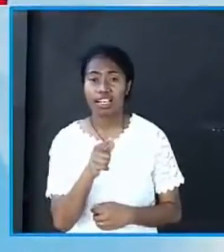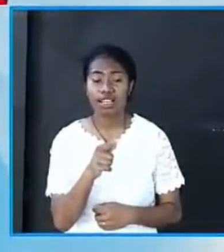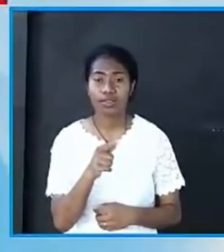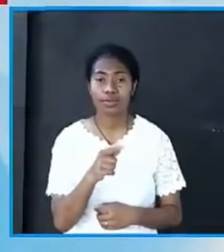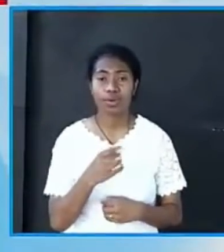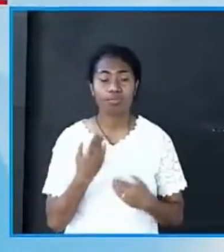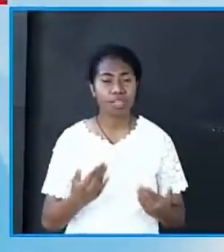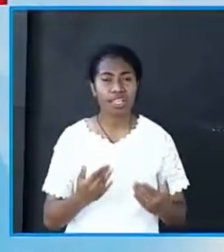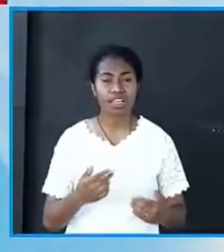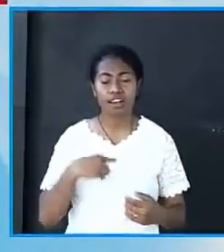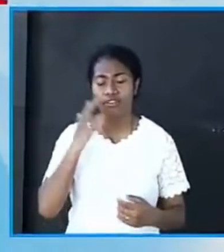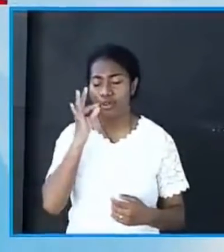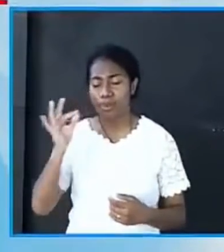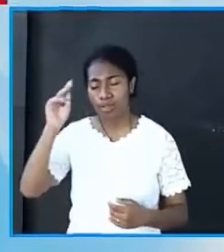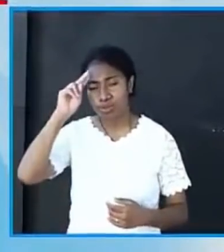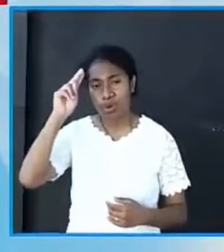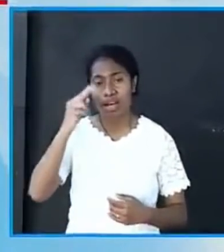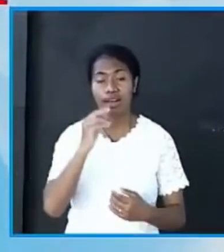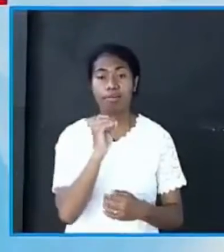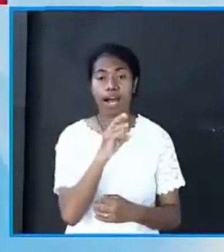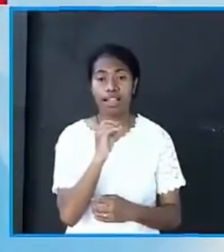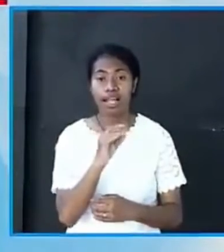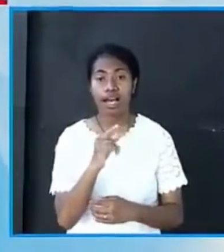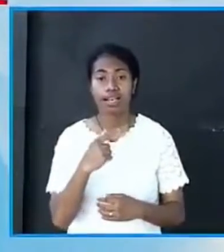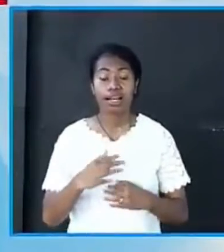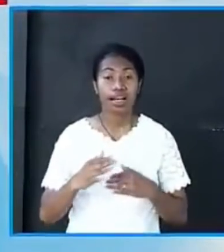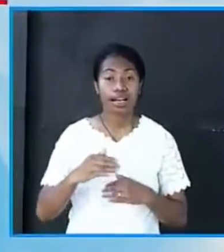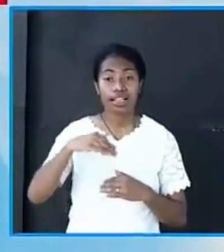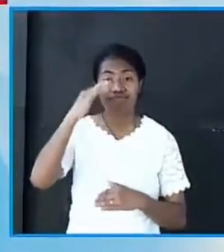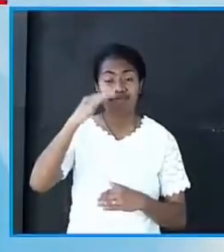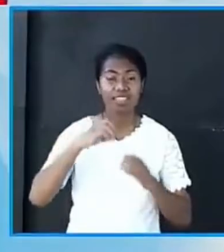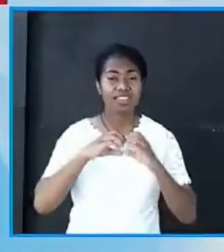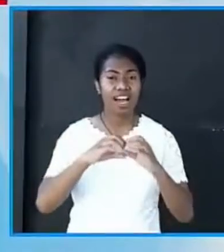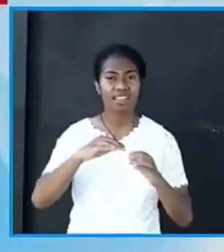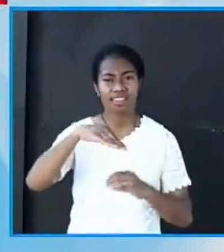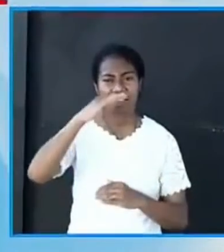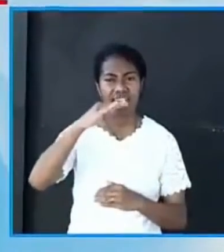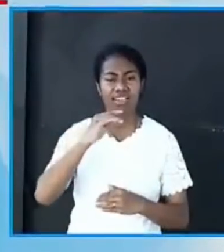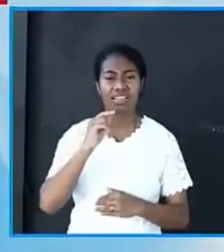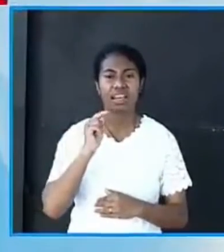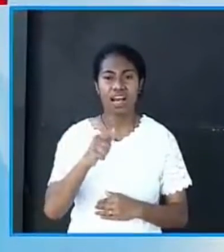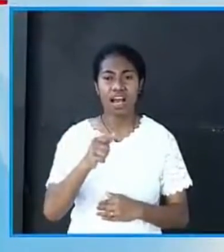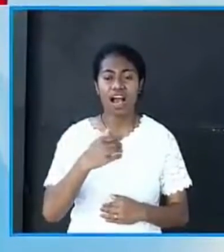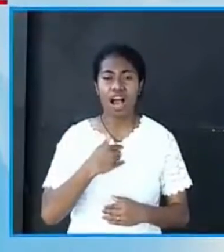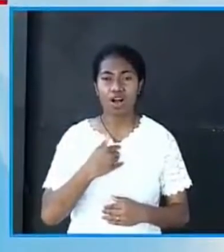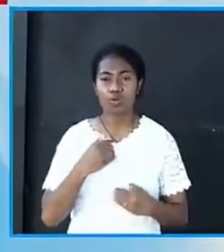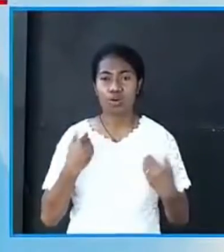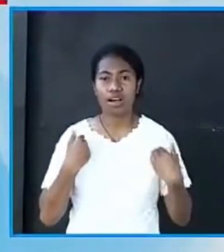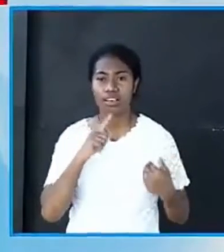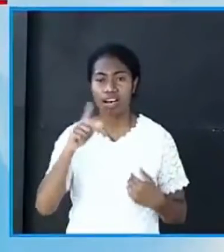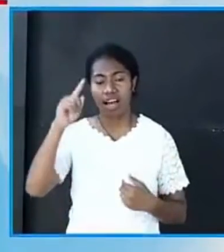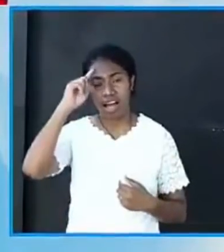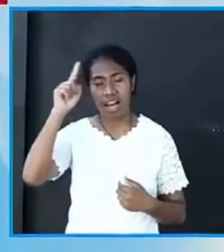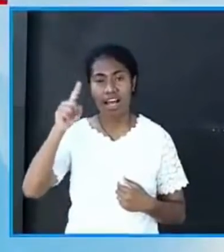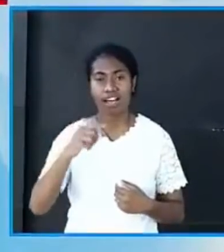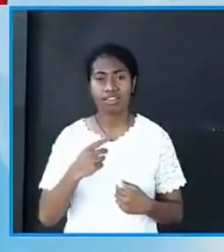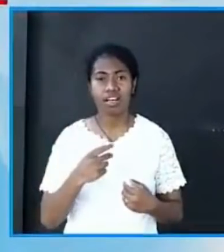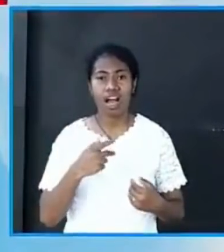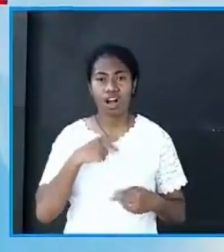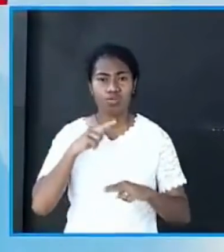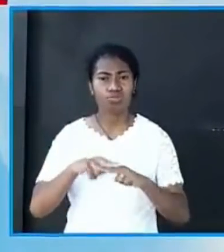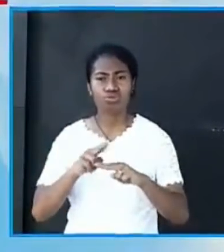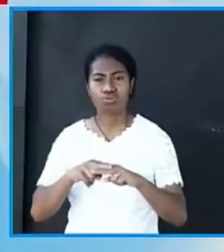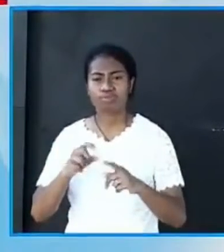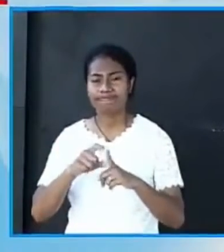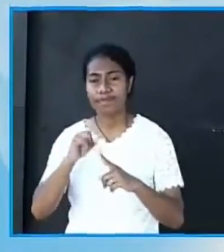beginilah firman Tuhan Allah karena Engkau menjadi tinggi hati dan berkata aku adalah Allah aku duduk di